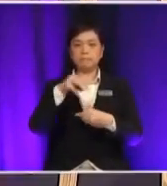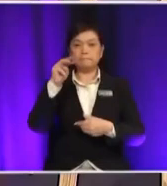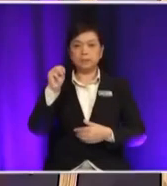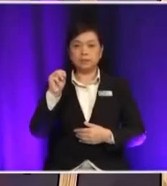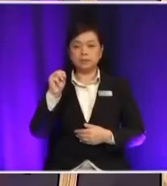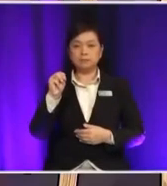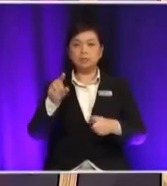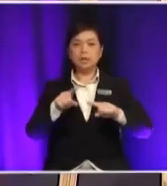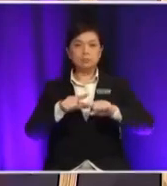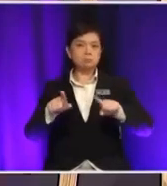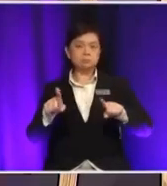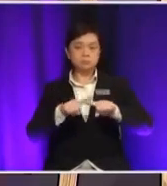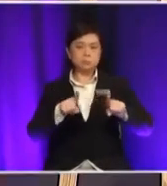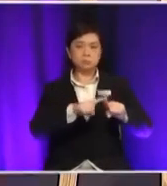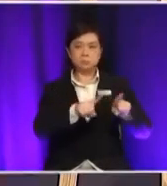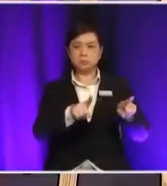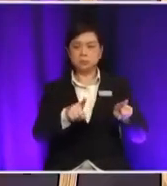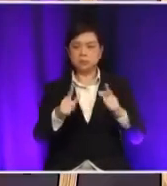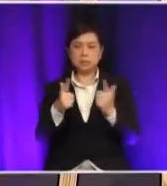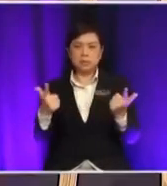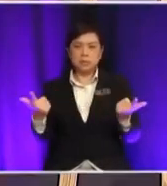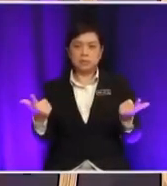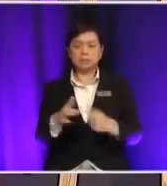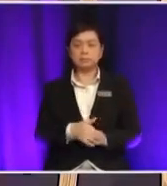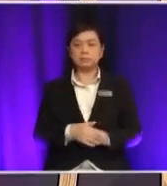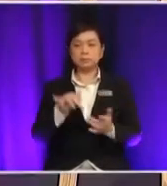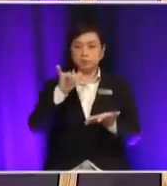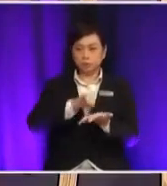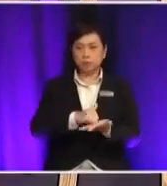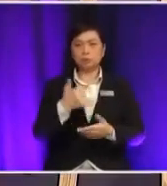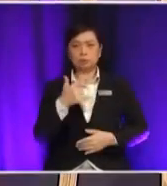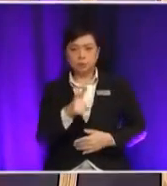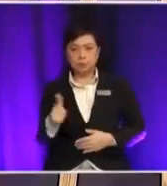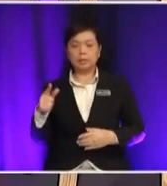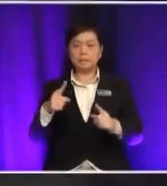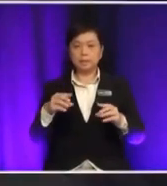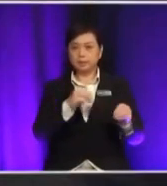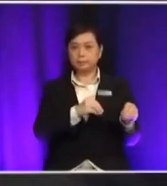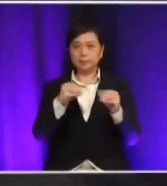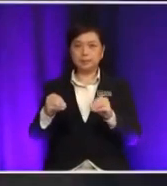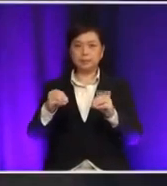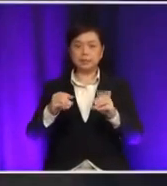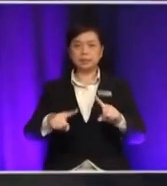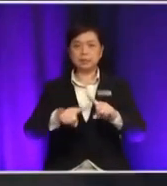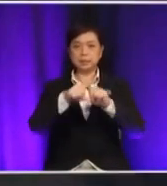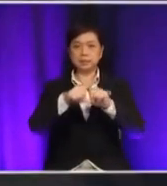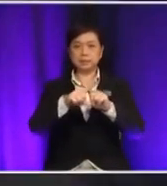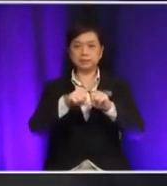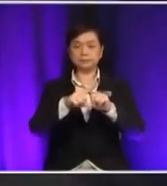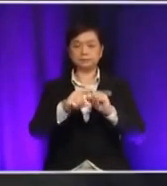berbeda itu disebabkan oleh pindah silang dan penyusunan Rawa Oke sebab itu ada variasi